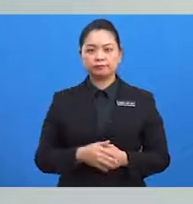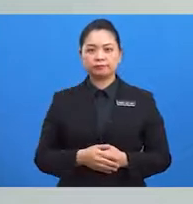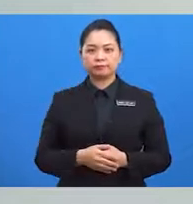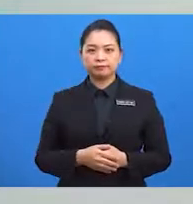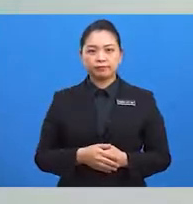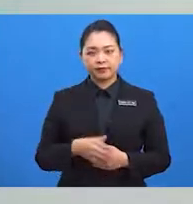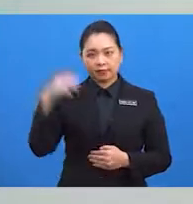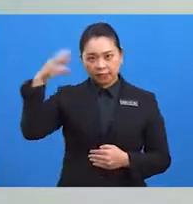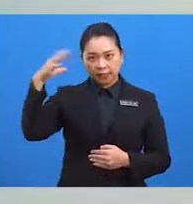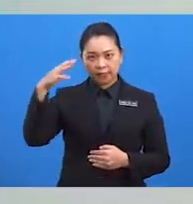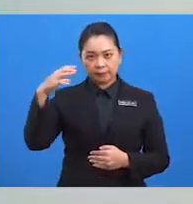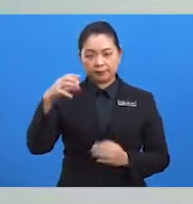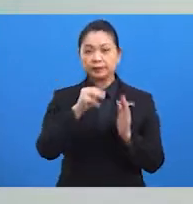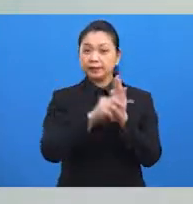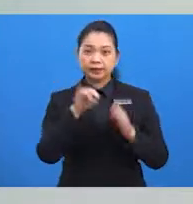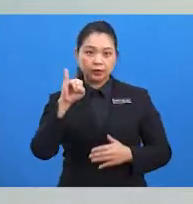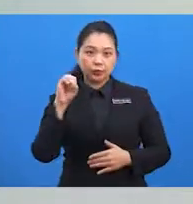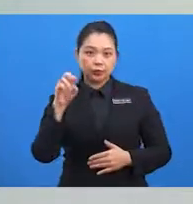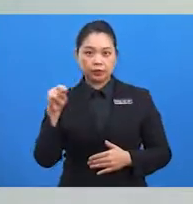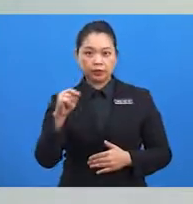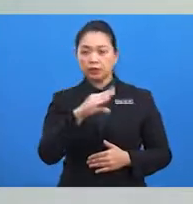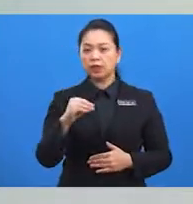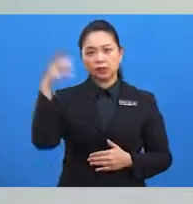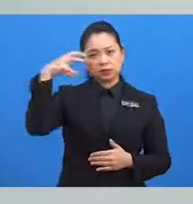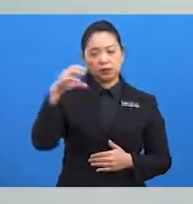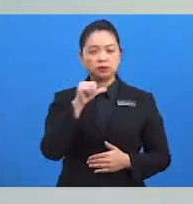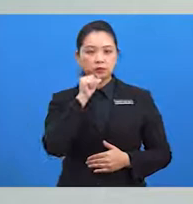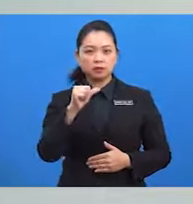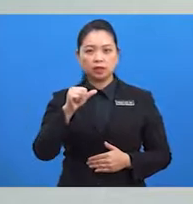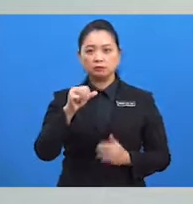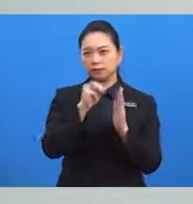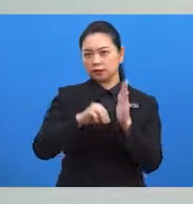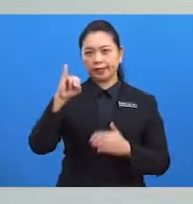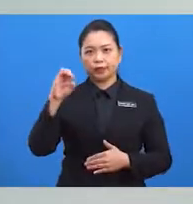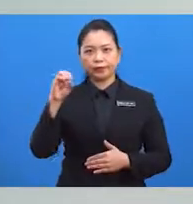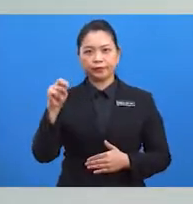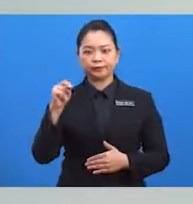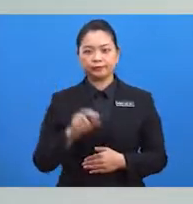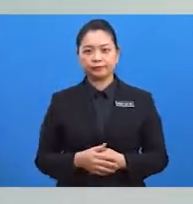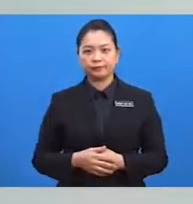iaitu sinaran mengayun dasi darah tidak mengayun